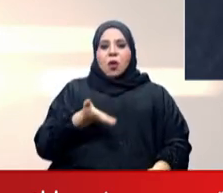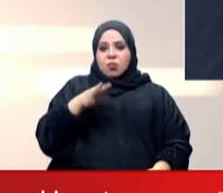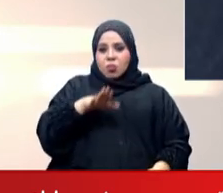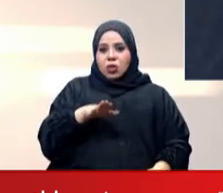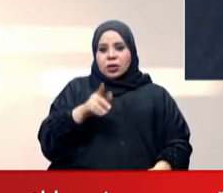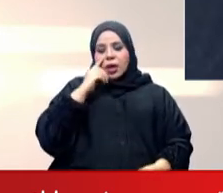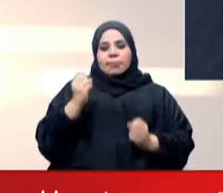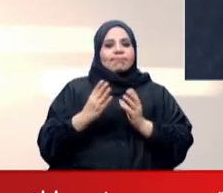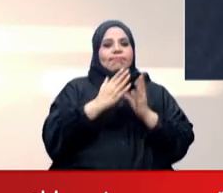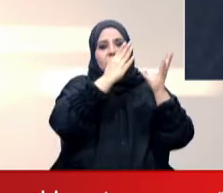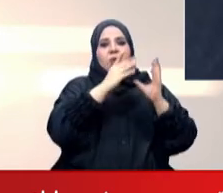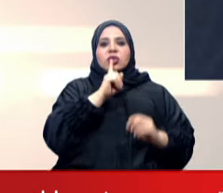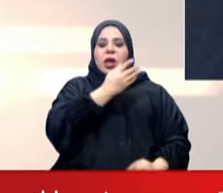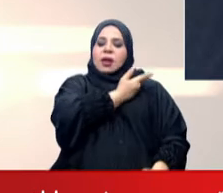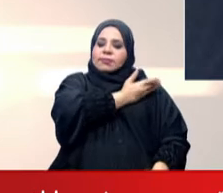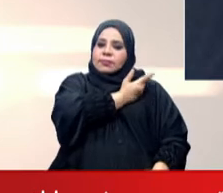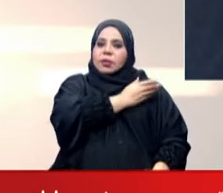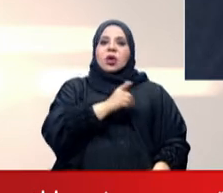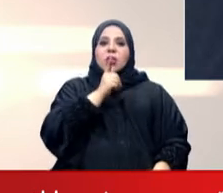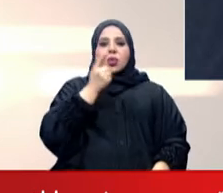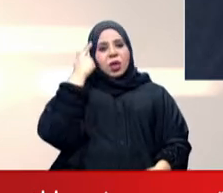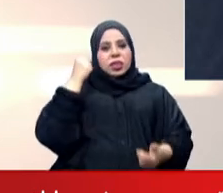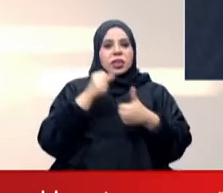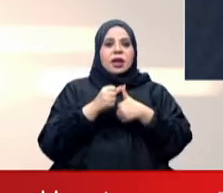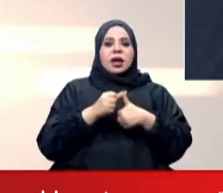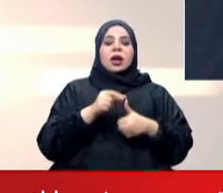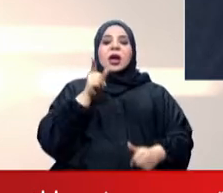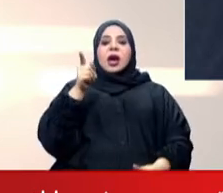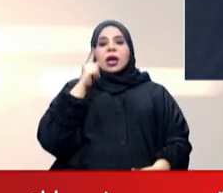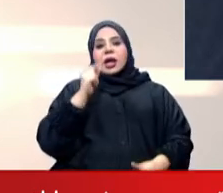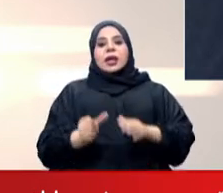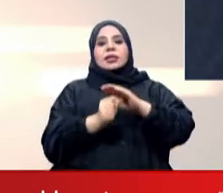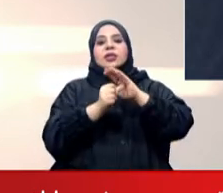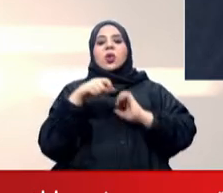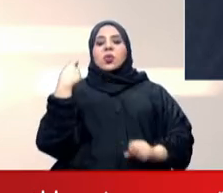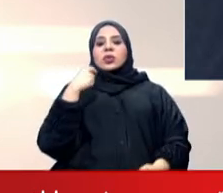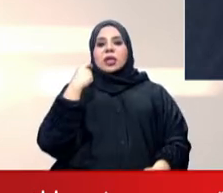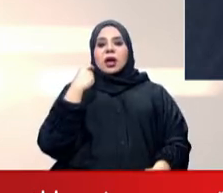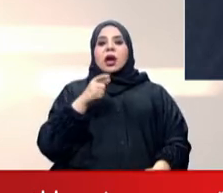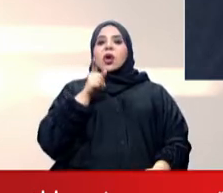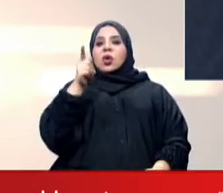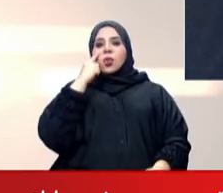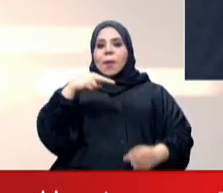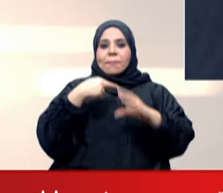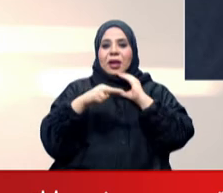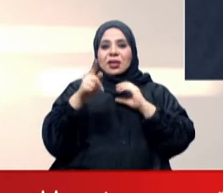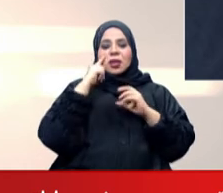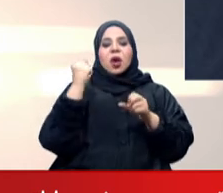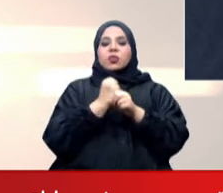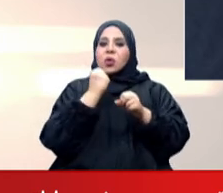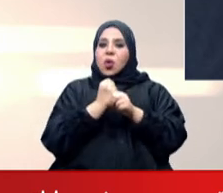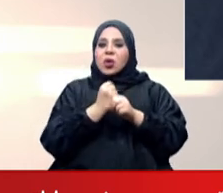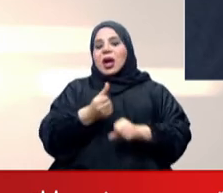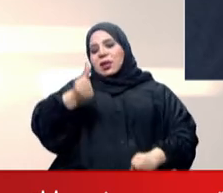الراحل بواسع رحمته ورضوانه ويسكنه فسيح جناته. واستذكر صاحب السمو الملكي رئيس الوزراء الموقر في